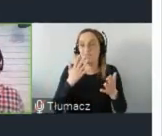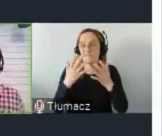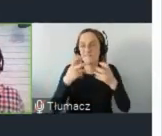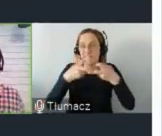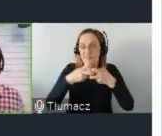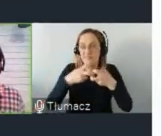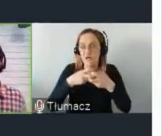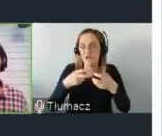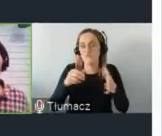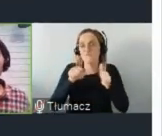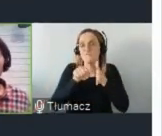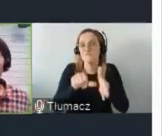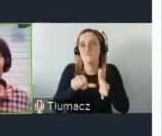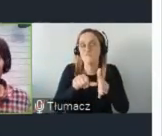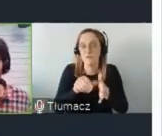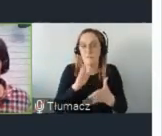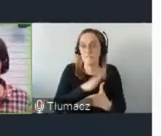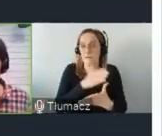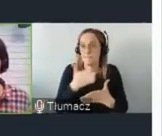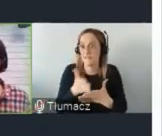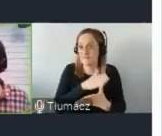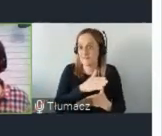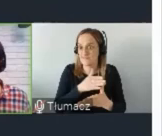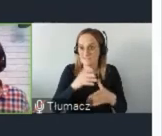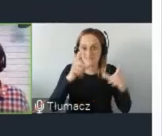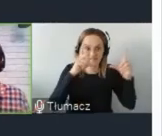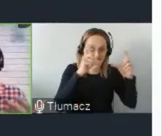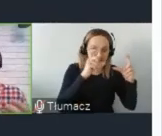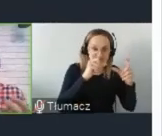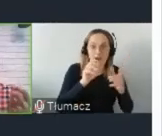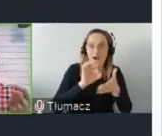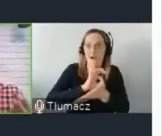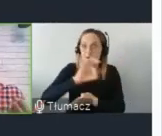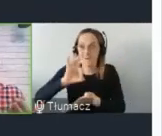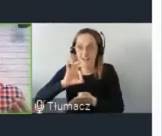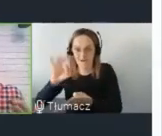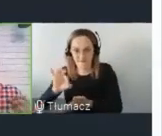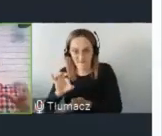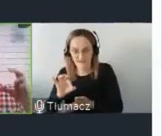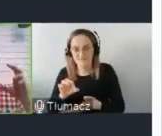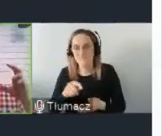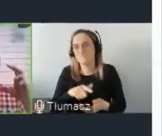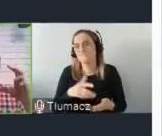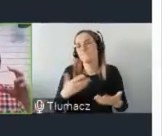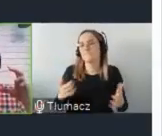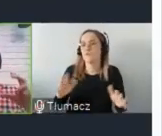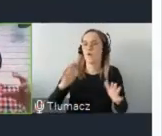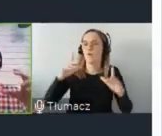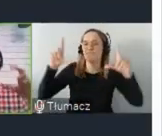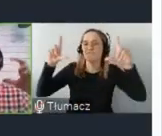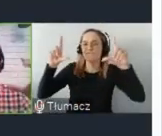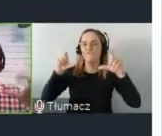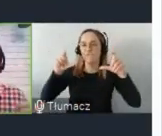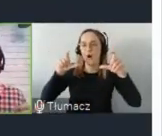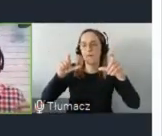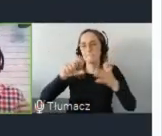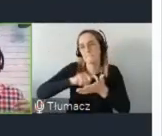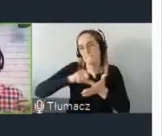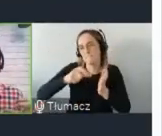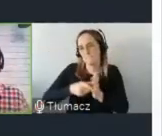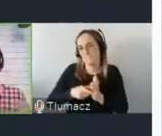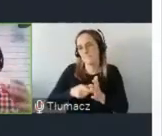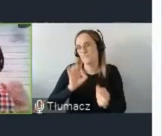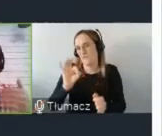być wirtualną wycieczką pomiędzy zdjęciami, grafikami, ale wyobraźcie sobie wirtualną wycieczkę, kiedy sfotografujecie pomieszczenia na przykład